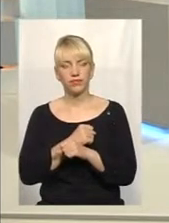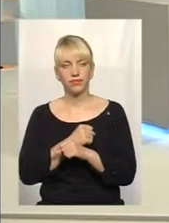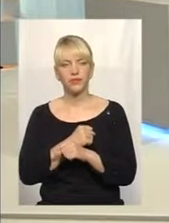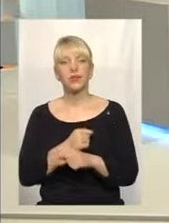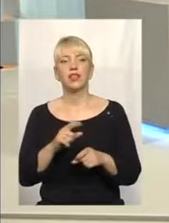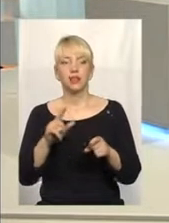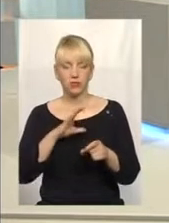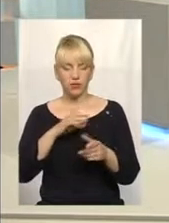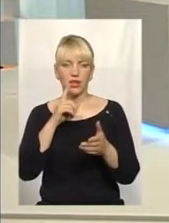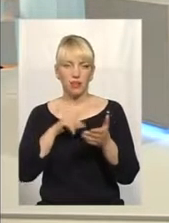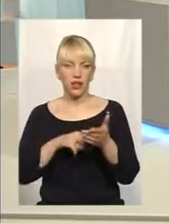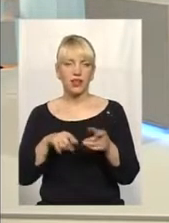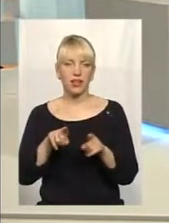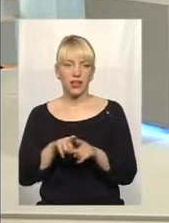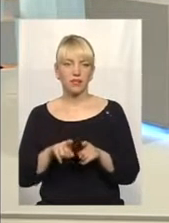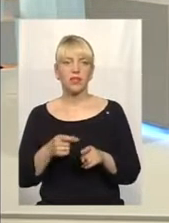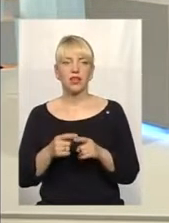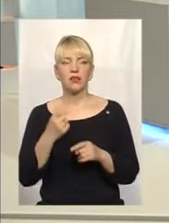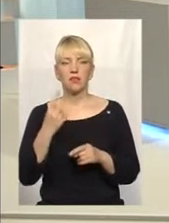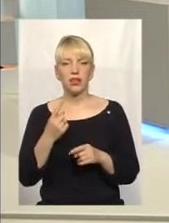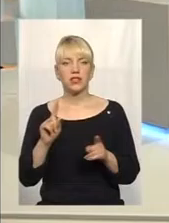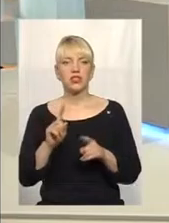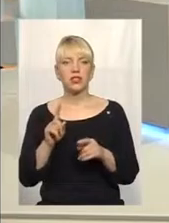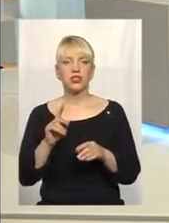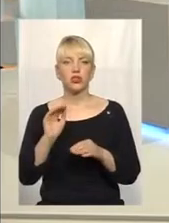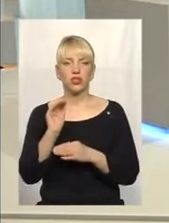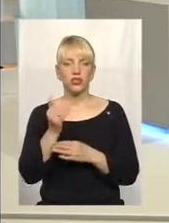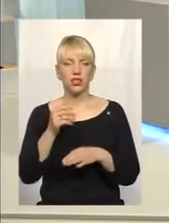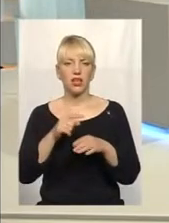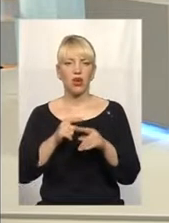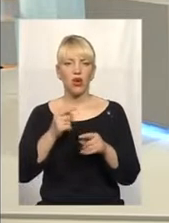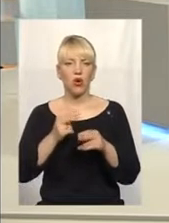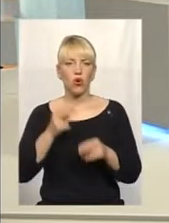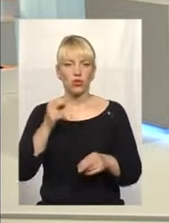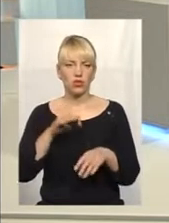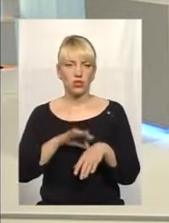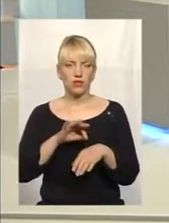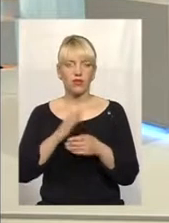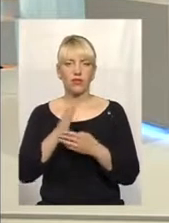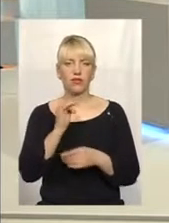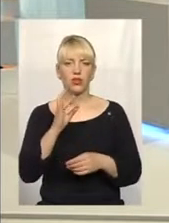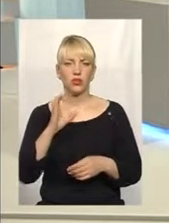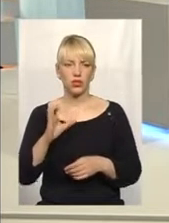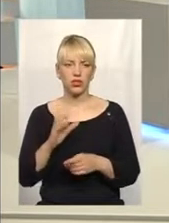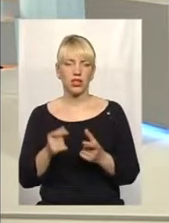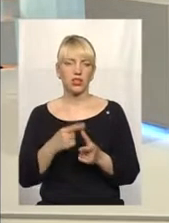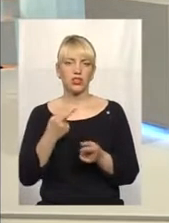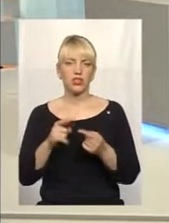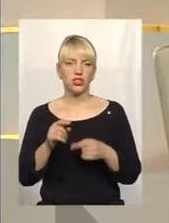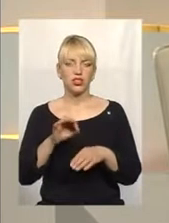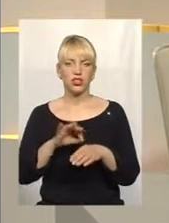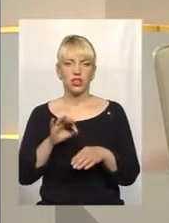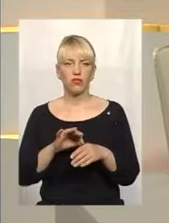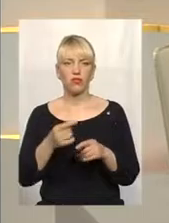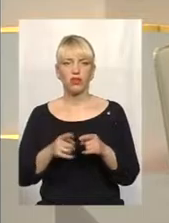таке. Звичайно. Перше і основне – це якщо дитина гостро захворіла. Це якась вірусна інфекція, це не чи інші захворювання,